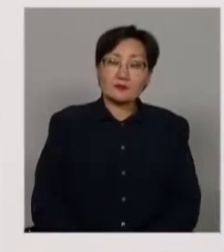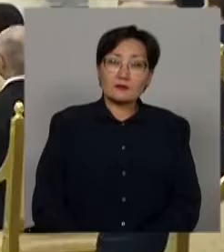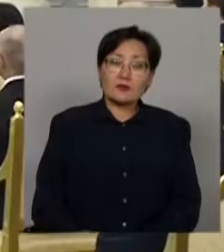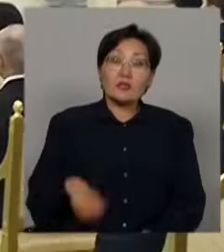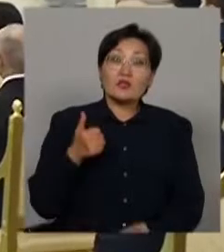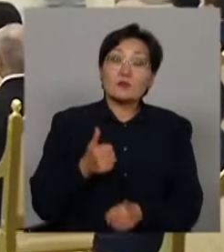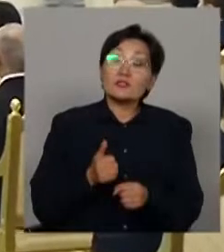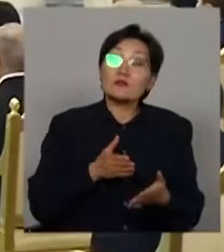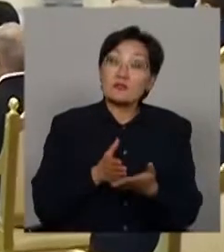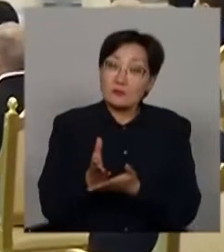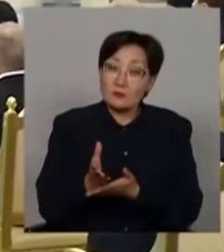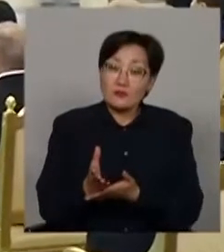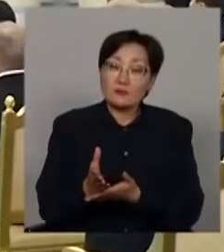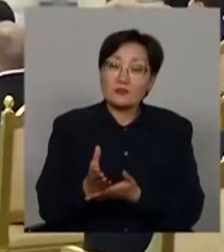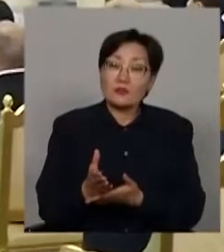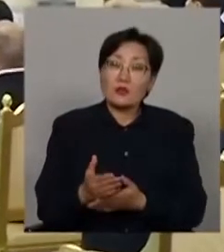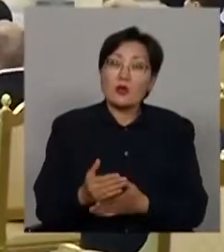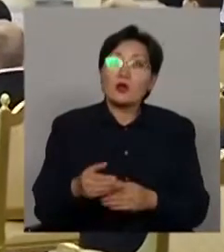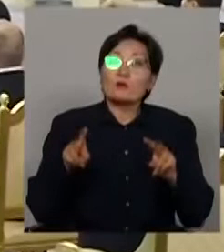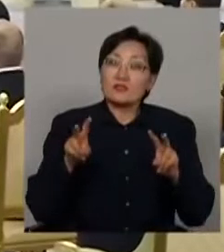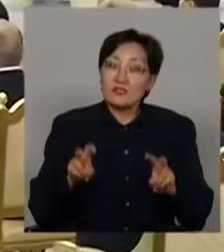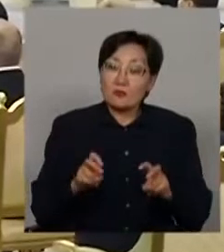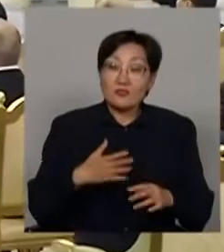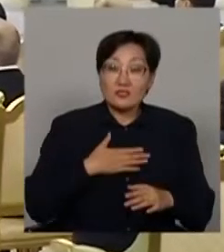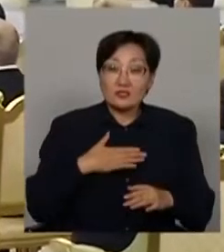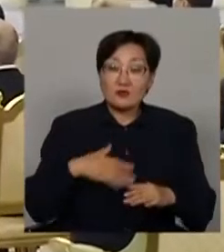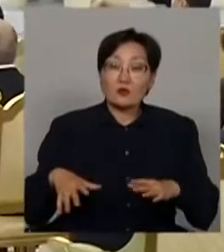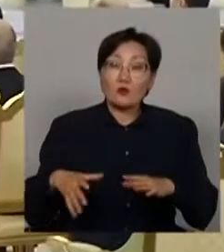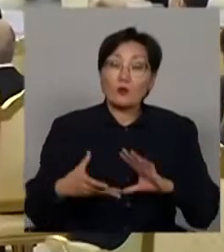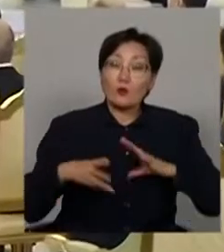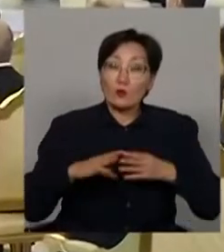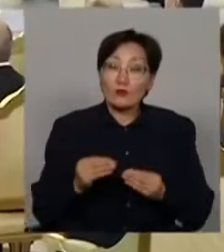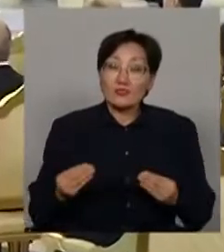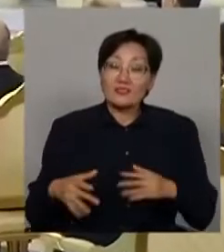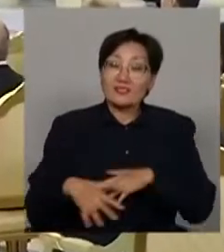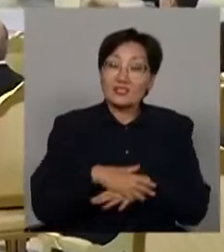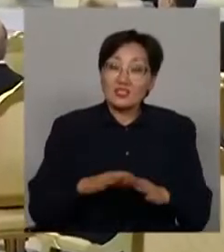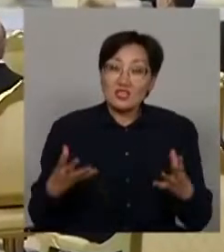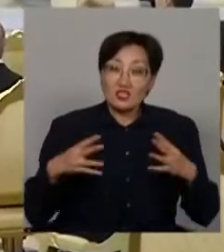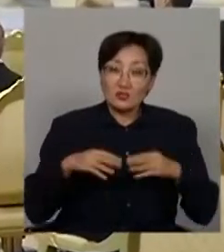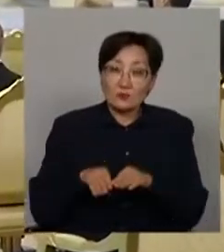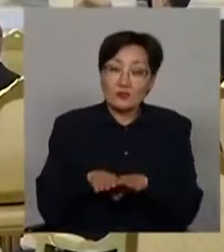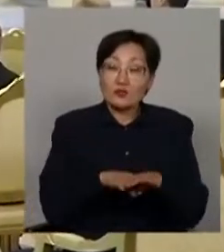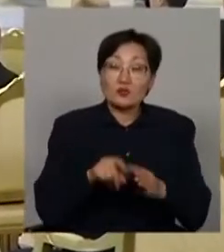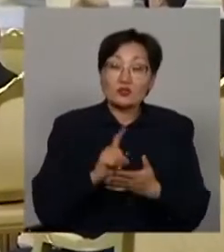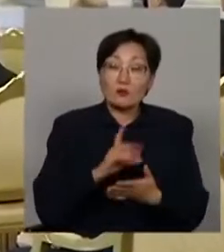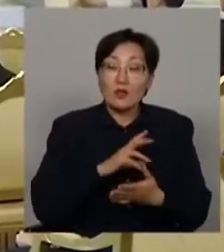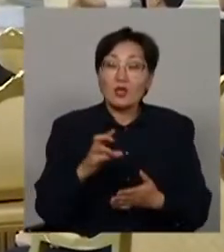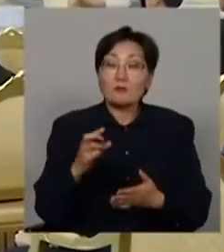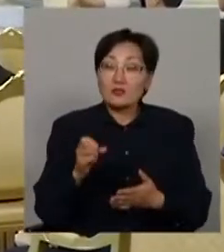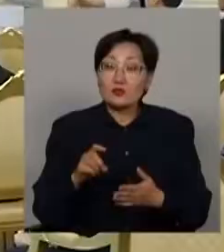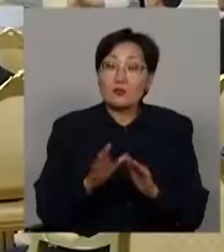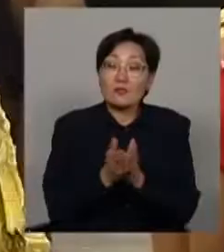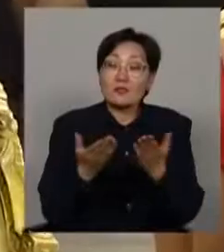Основным ориентиром или своеобразным маркером нашей общенациональной идентичности – должен стать бирюзовый